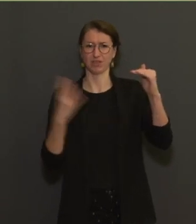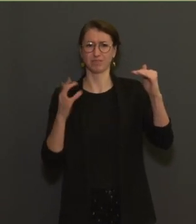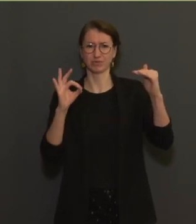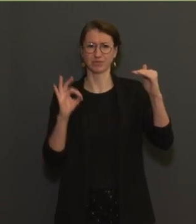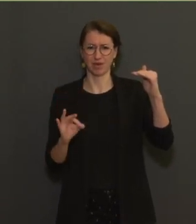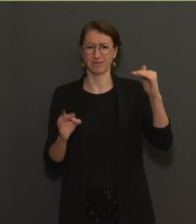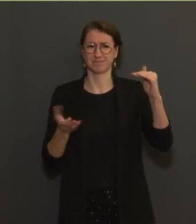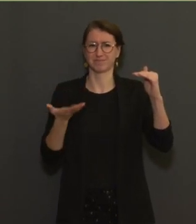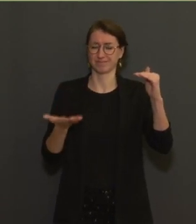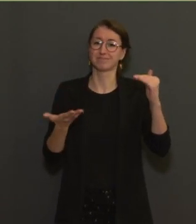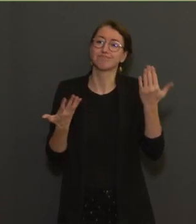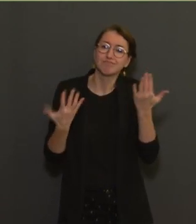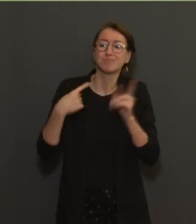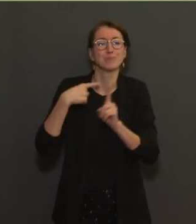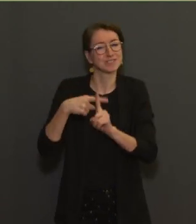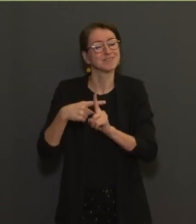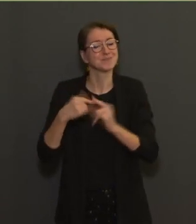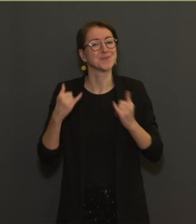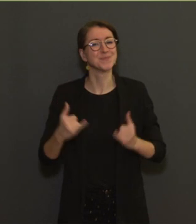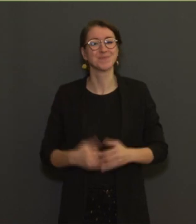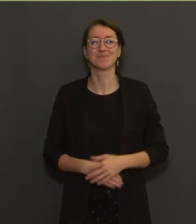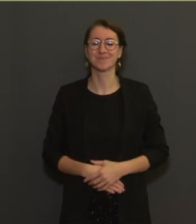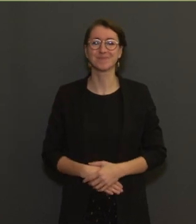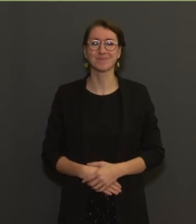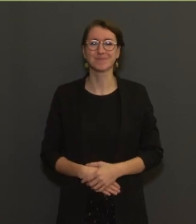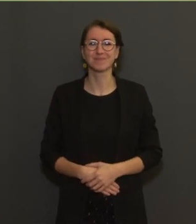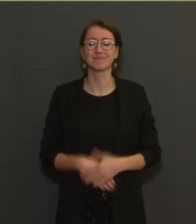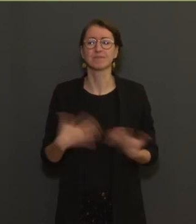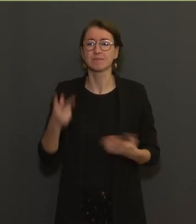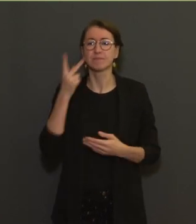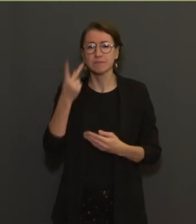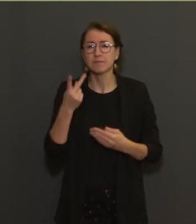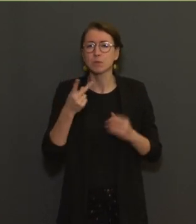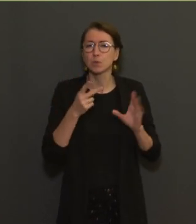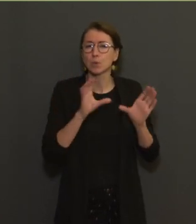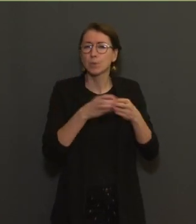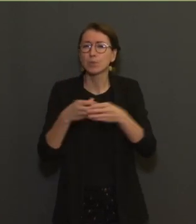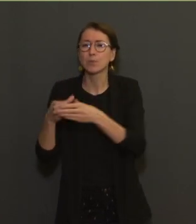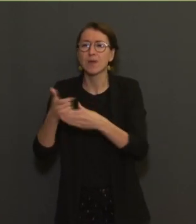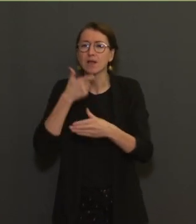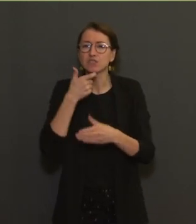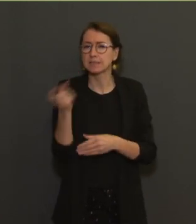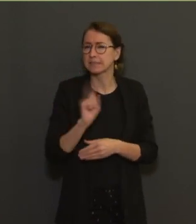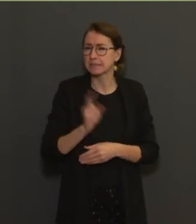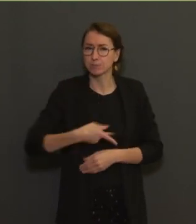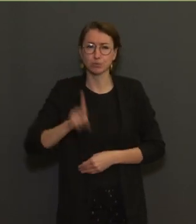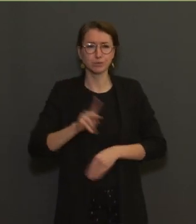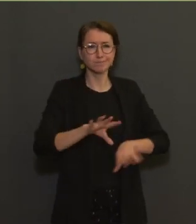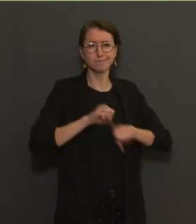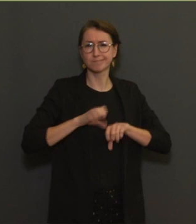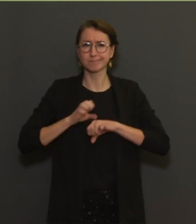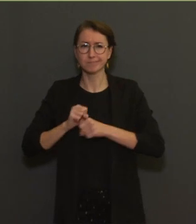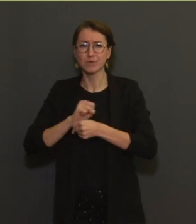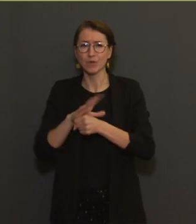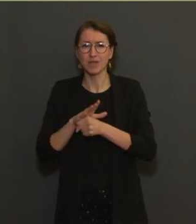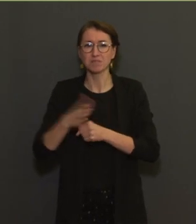Comme on le voit sur la diapositive qui est à suivre, l'âge moyen des nouveaux cas continue à augmenter. On vous a parlé de 39 ans, de 41 ans durant les